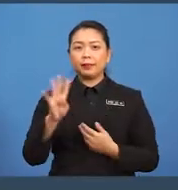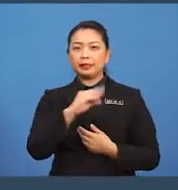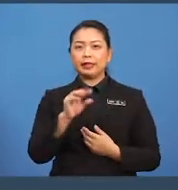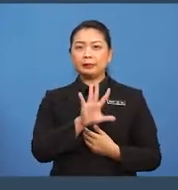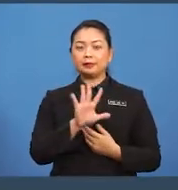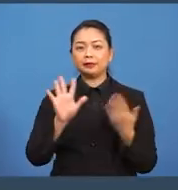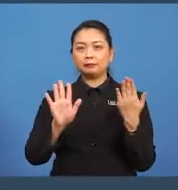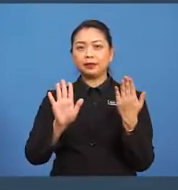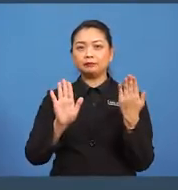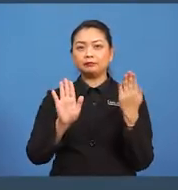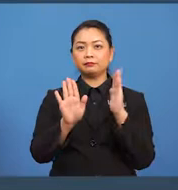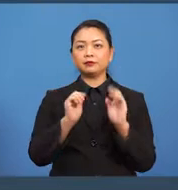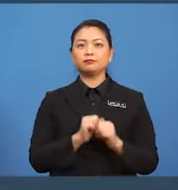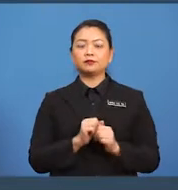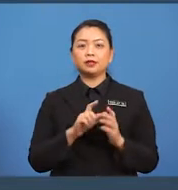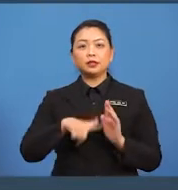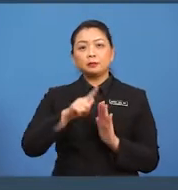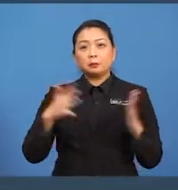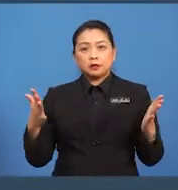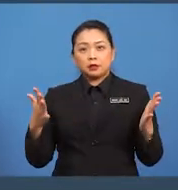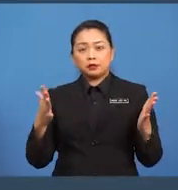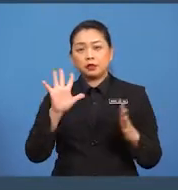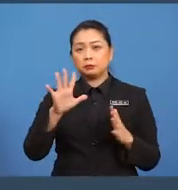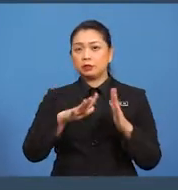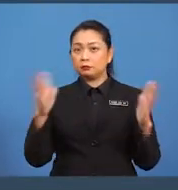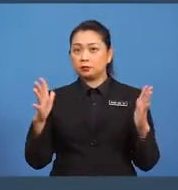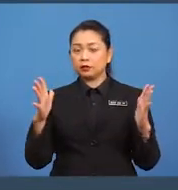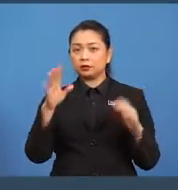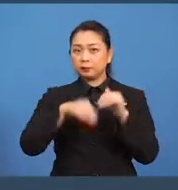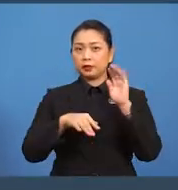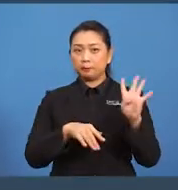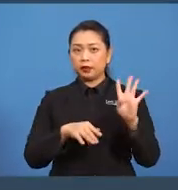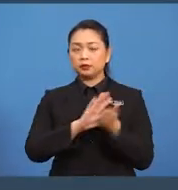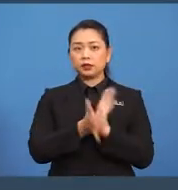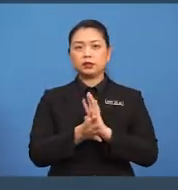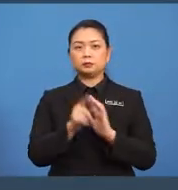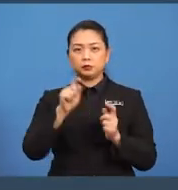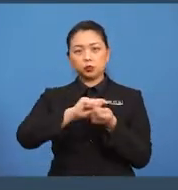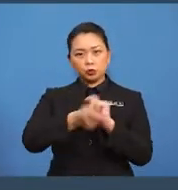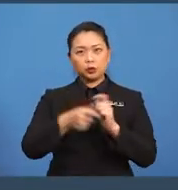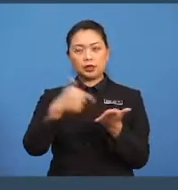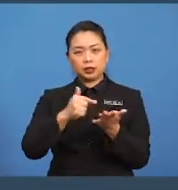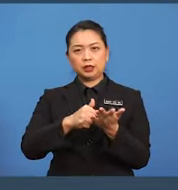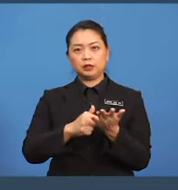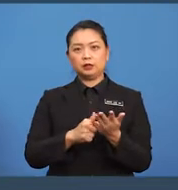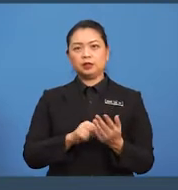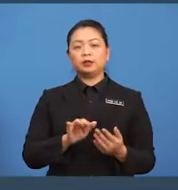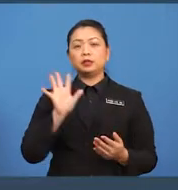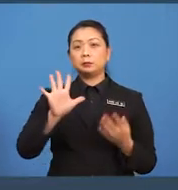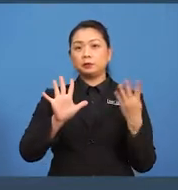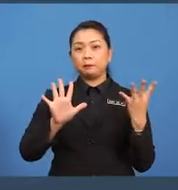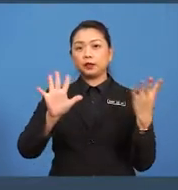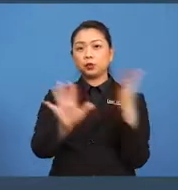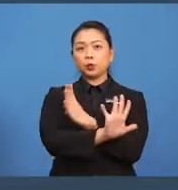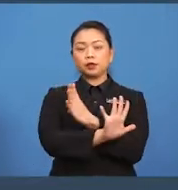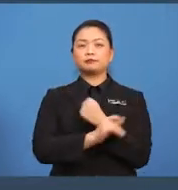5 adalah lebih besar daripada nombor 4. Jadi, kita perlu menukar kedudukan nombor 5 dan nombor